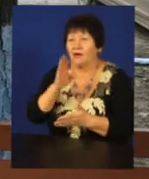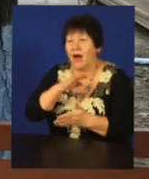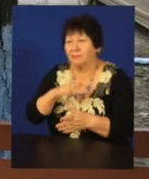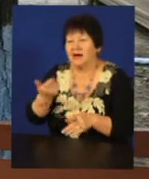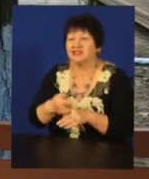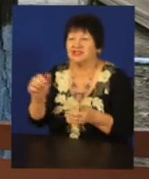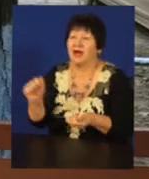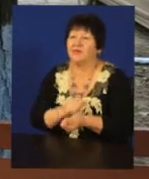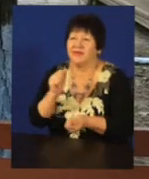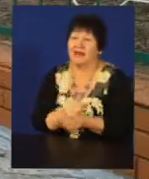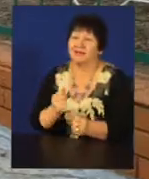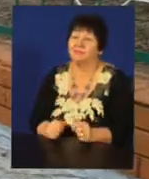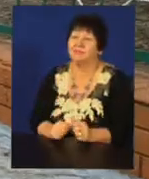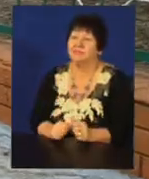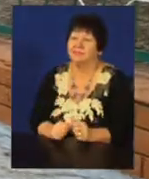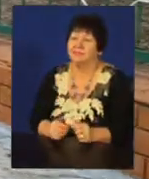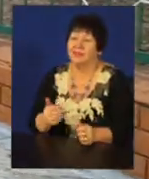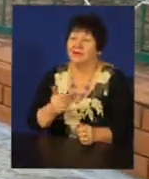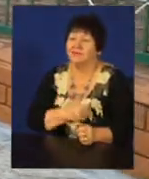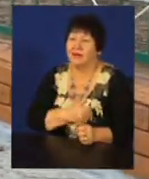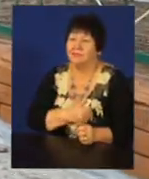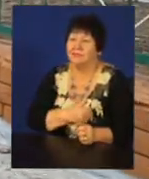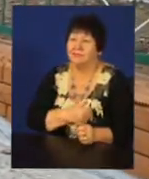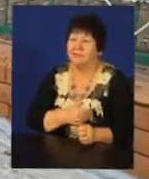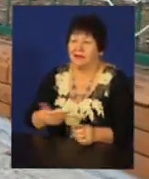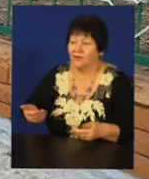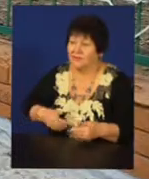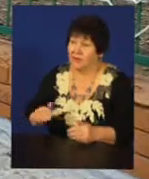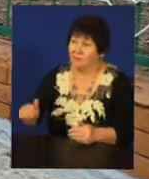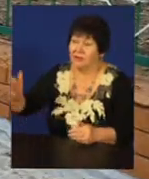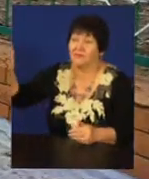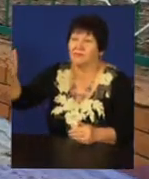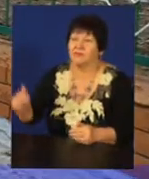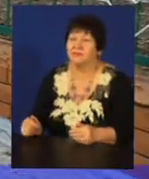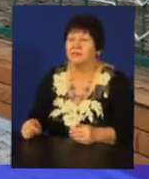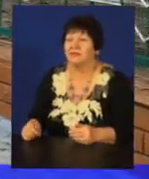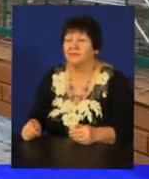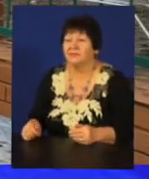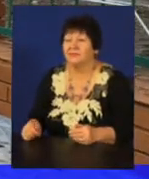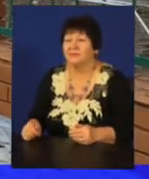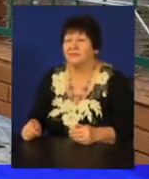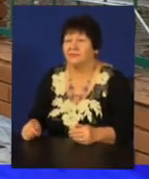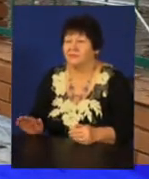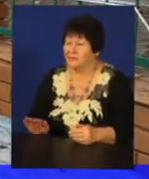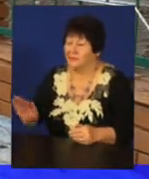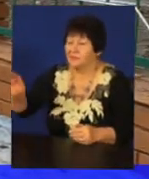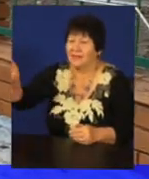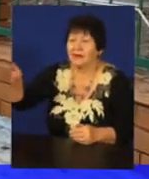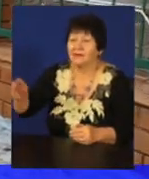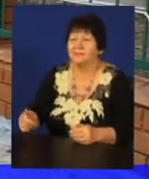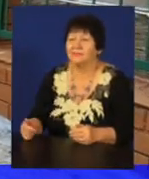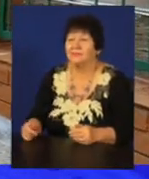acestea au secat. Vrem, dar noi trăim în partea din sus și cu gazul nu o să zicem să-i deau și ala la